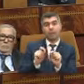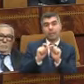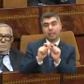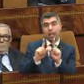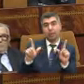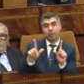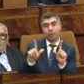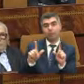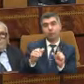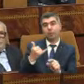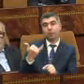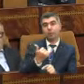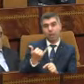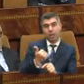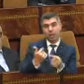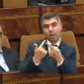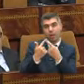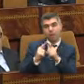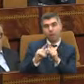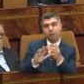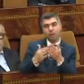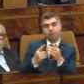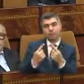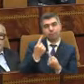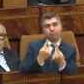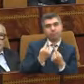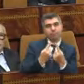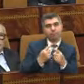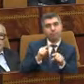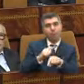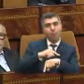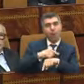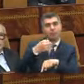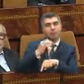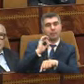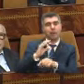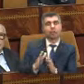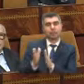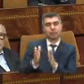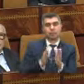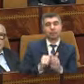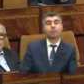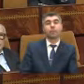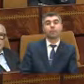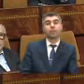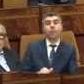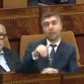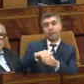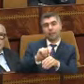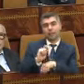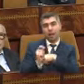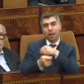سيغطي بطبيعة الحال مرحلة زمنية تتعدى هذه الولاية. وفي هذا الإطار فإننا في الفريق الحركي